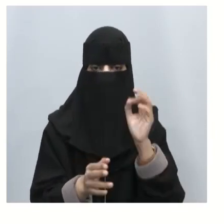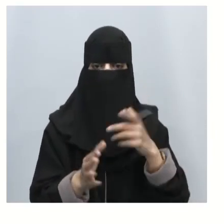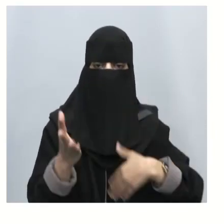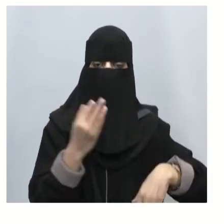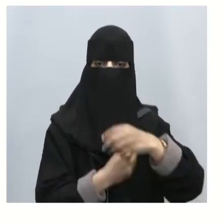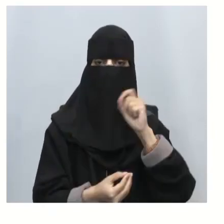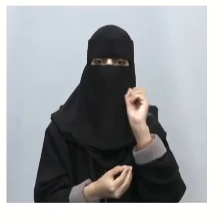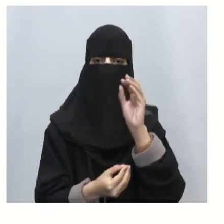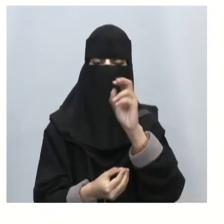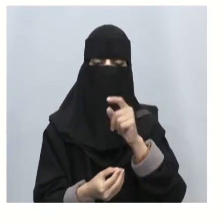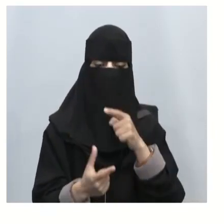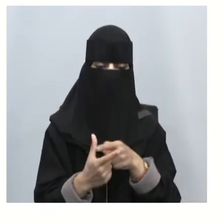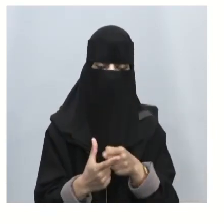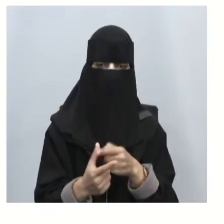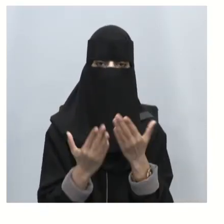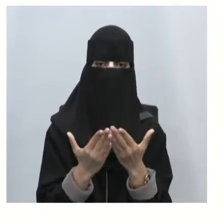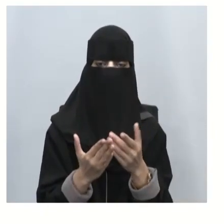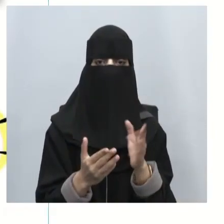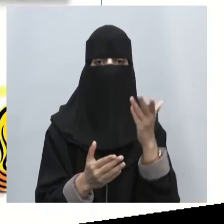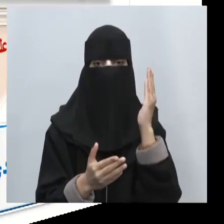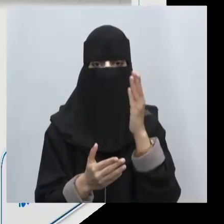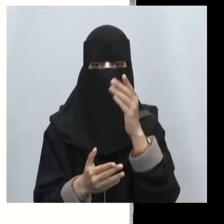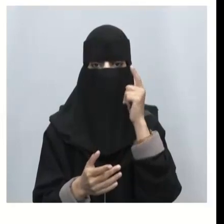مكه المكرمه والكوفه